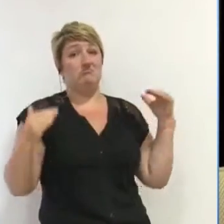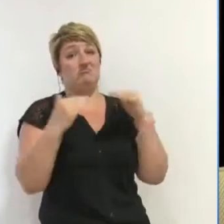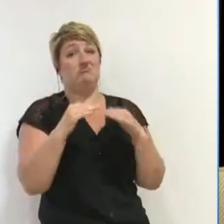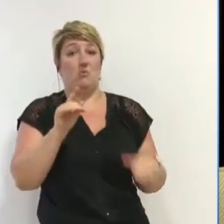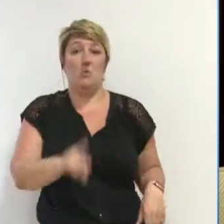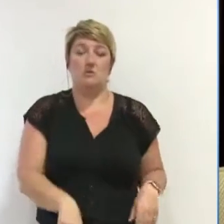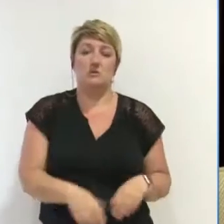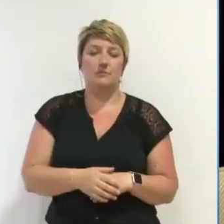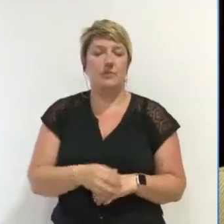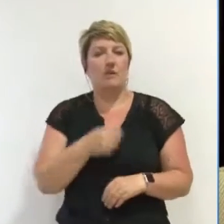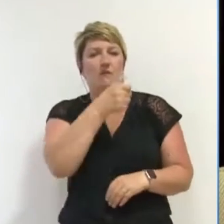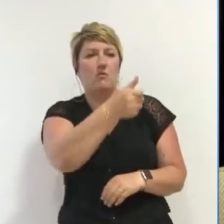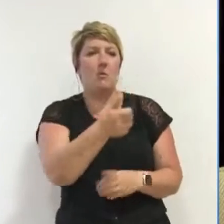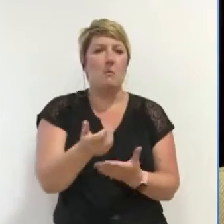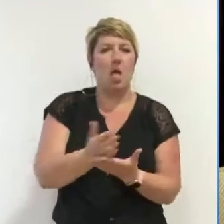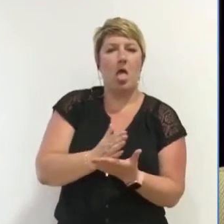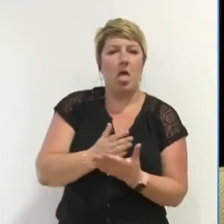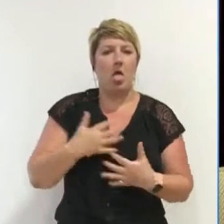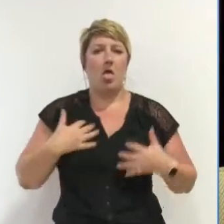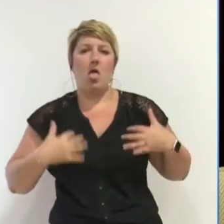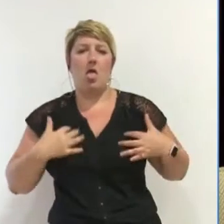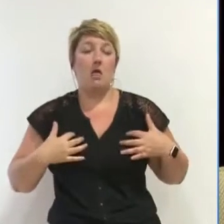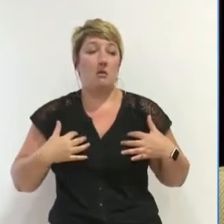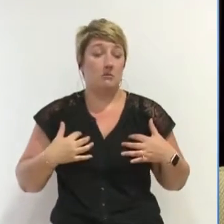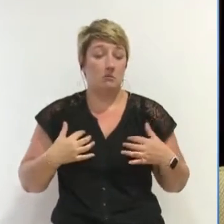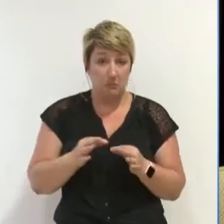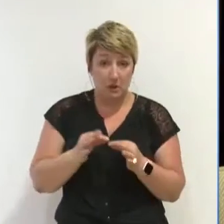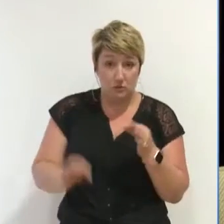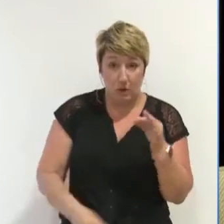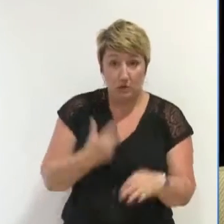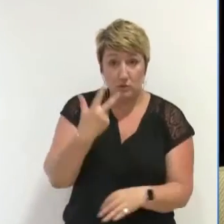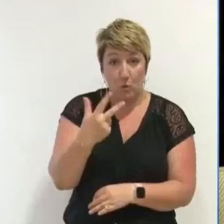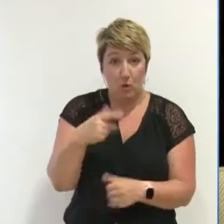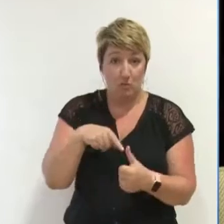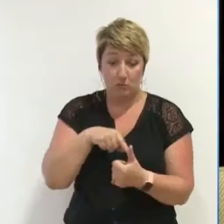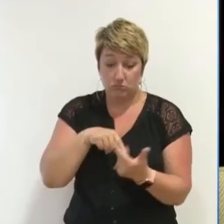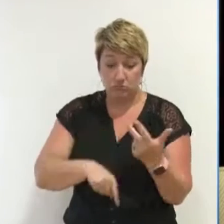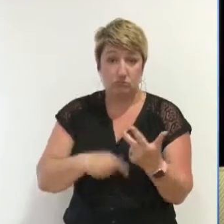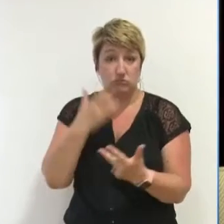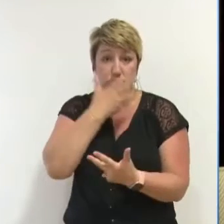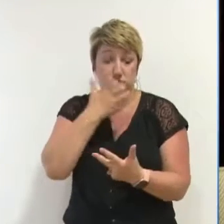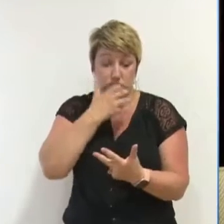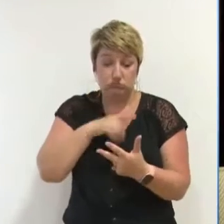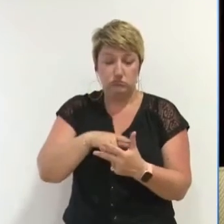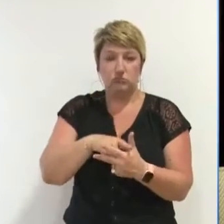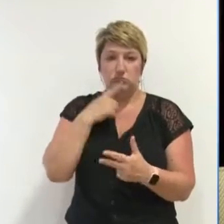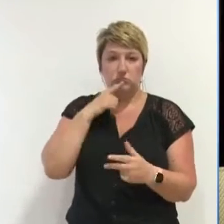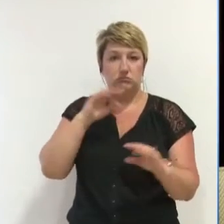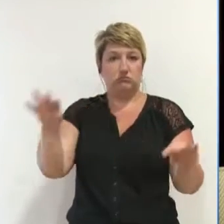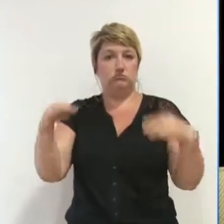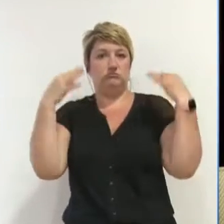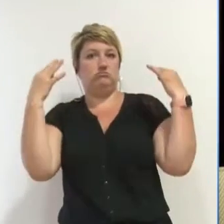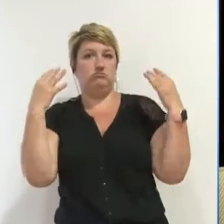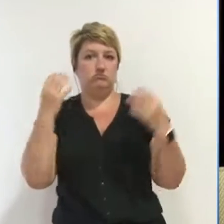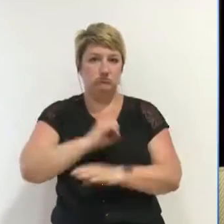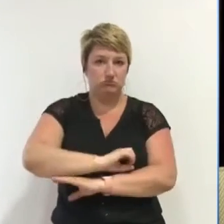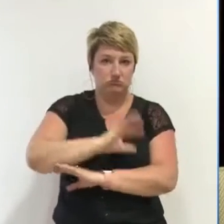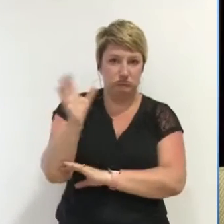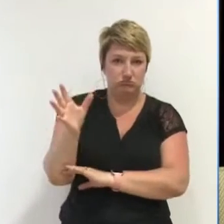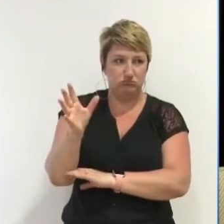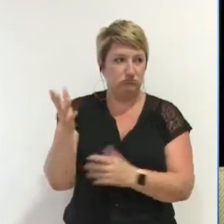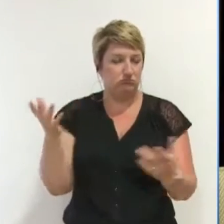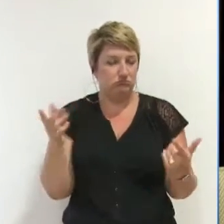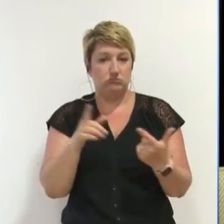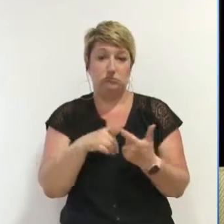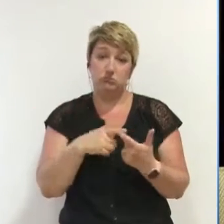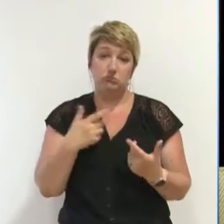3 conséquences fâcheuses. Attirer l'attention médiatique sur des faits divers dont nous serions bien passés. Priver les publics grenoblois